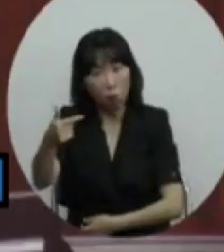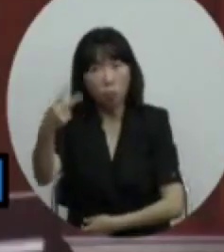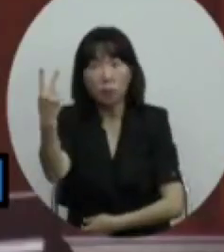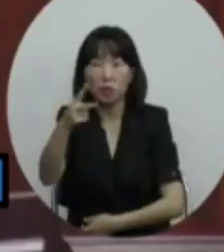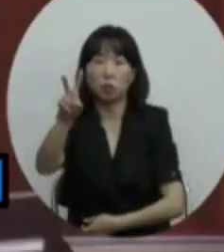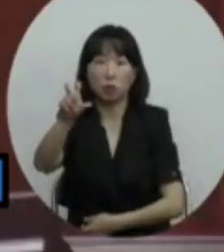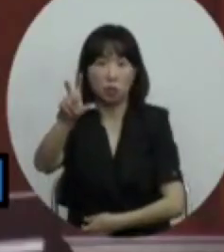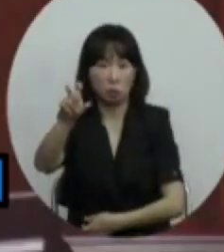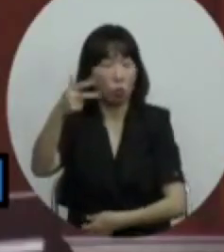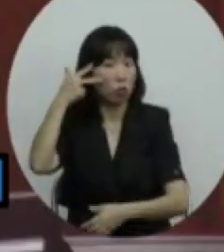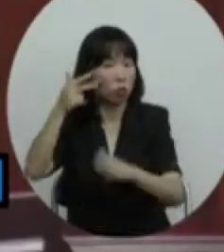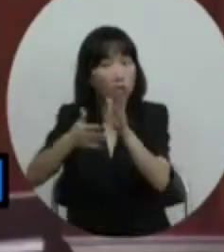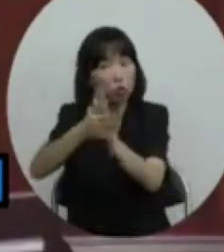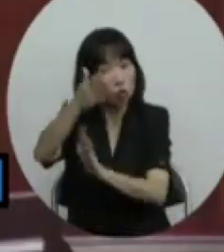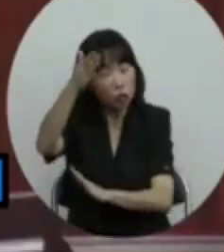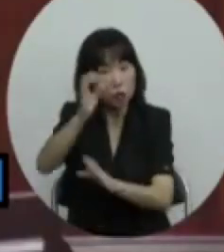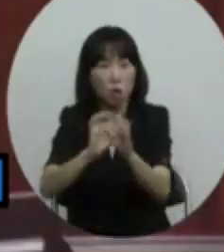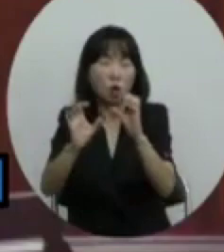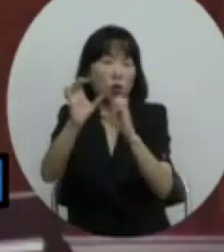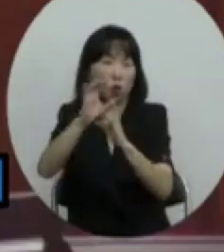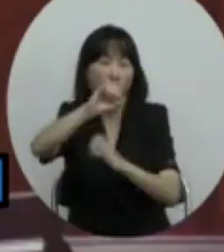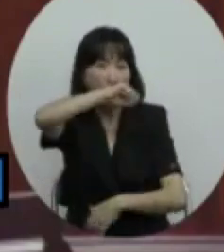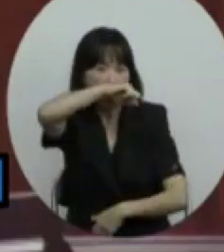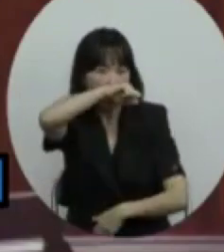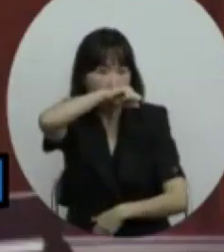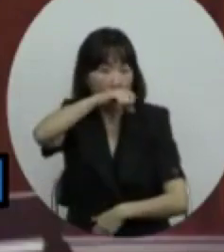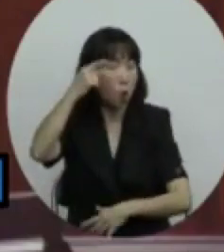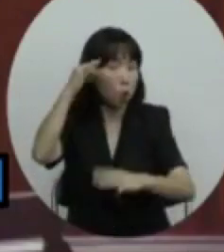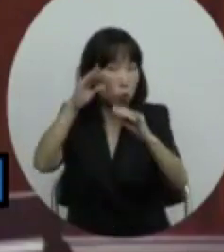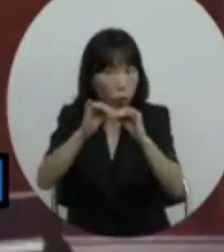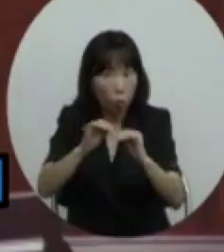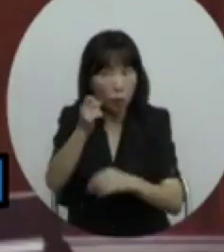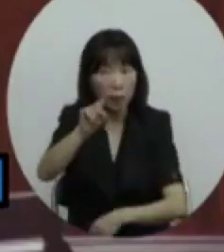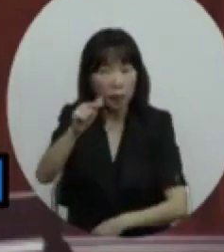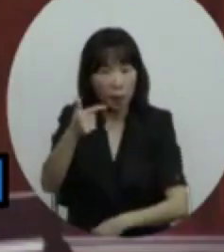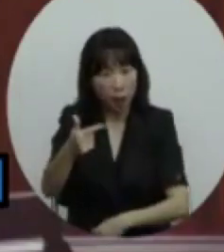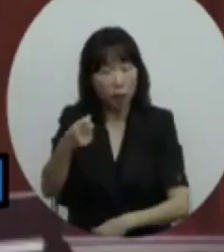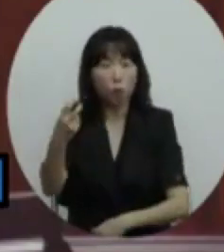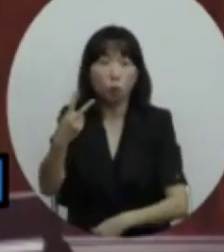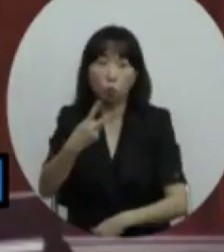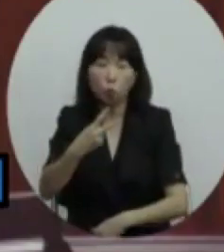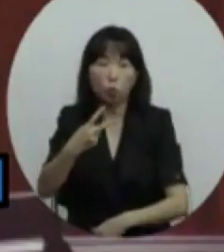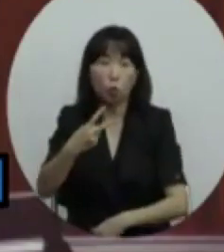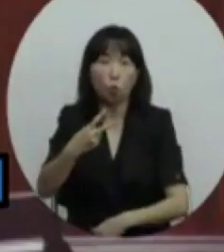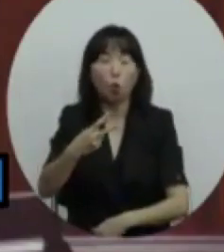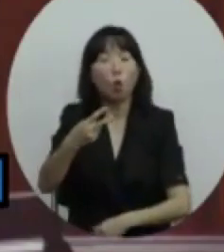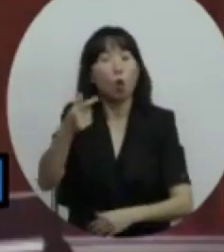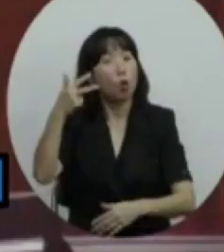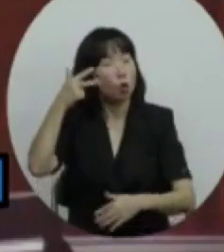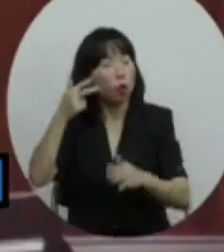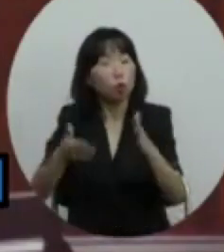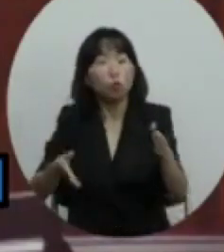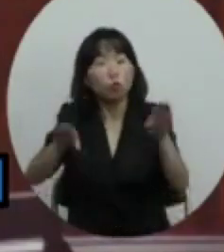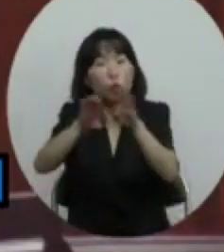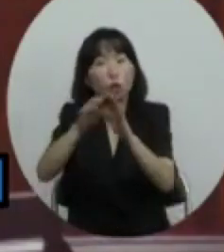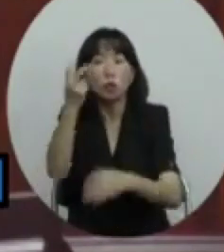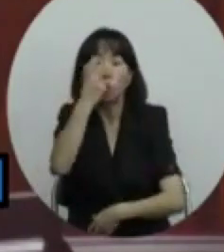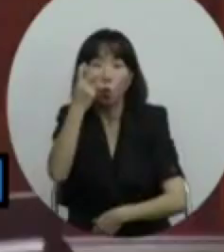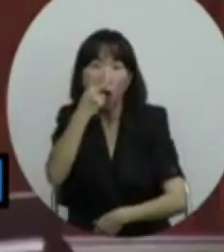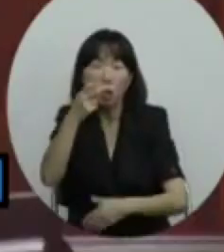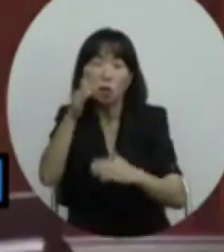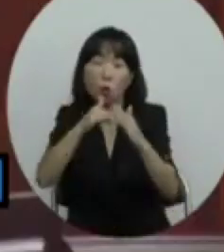2025년도 여주시 출연계획 동의안 등 7건의 동의안, 여주 도시관리계획 결정안